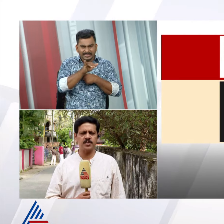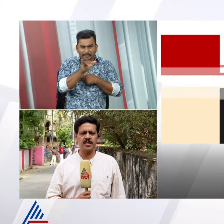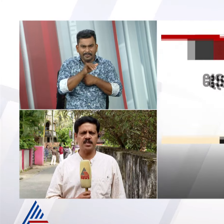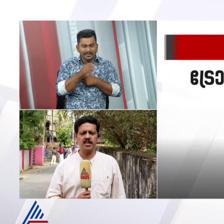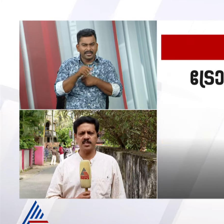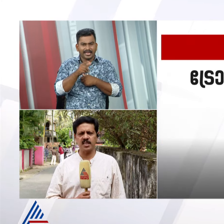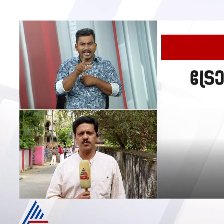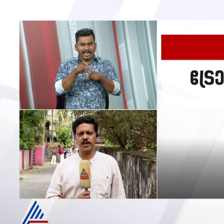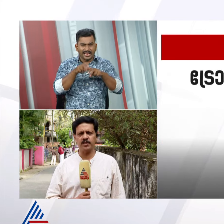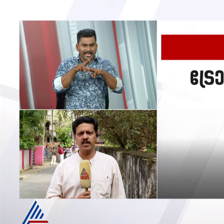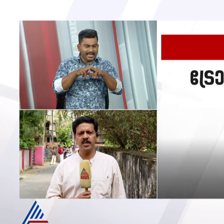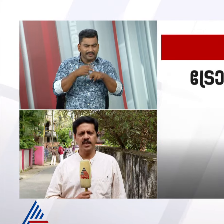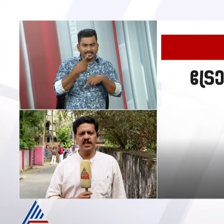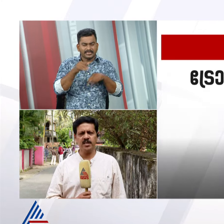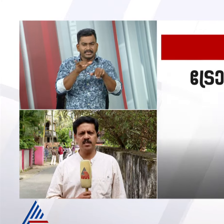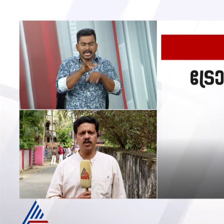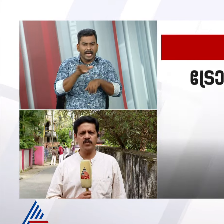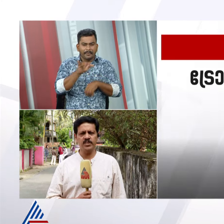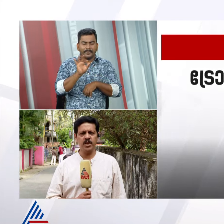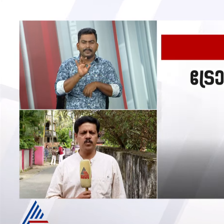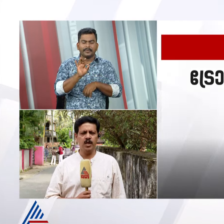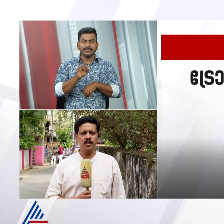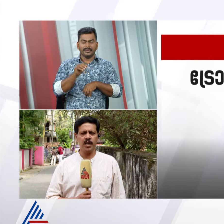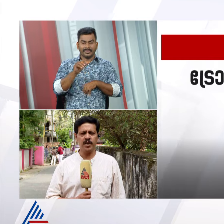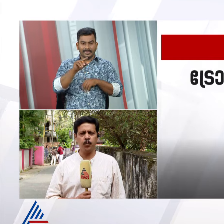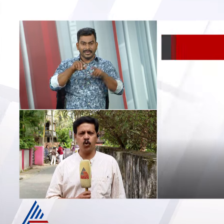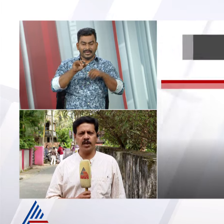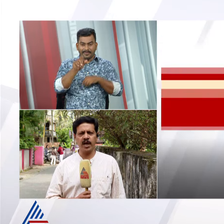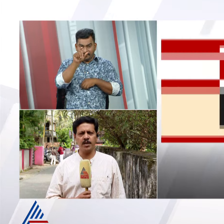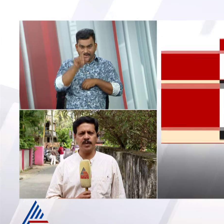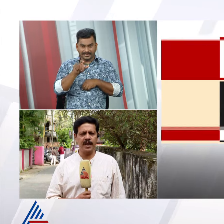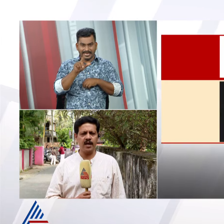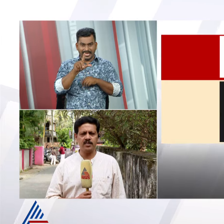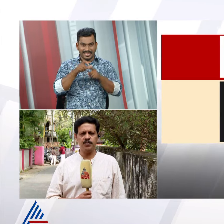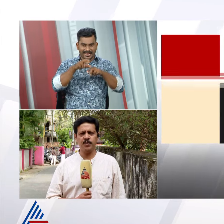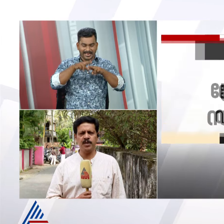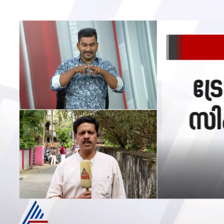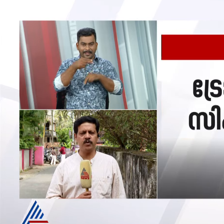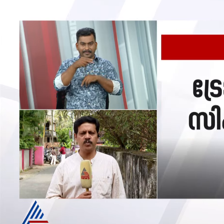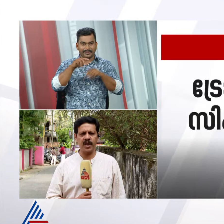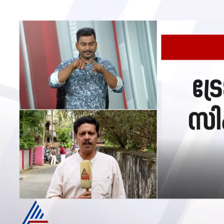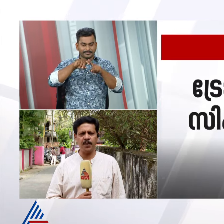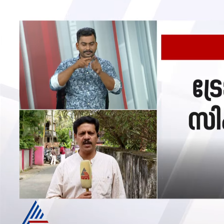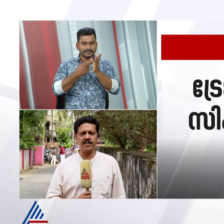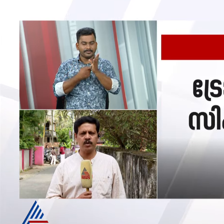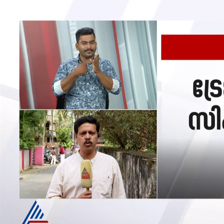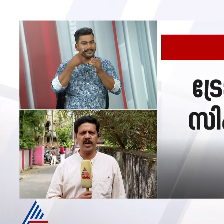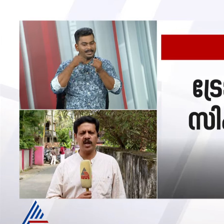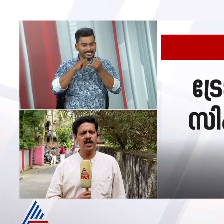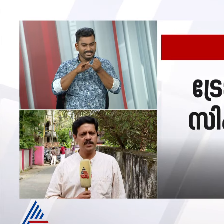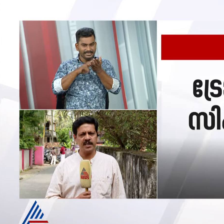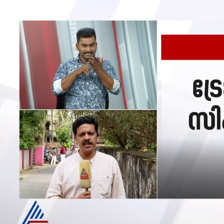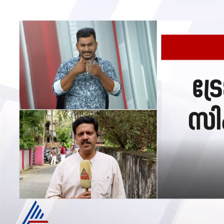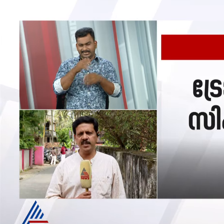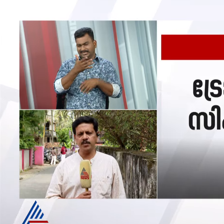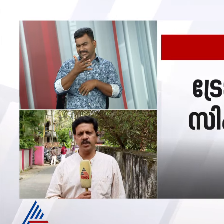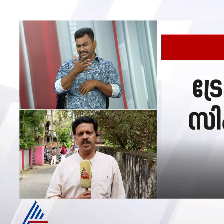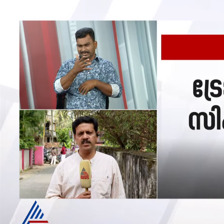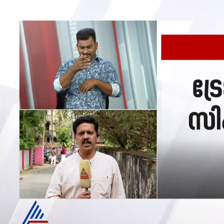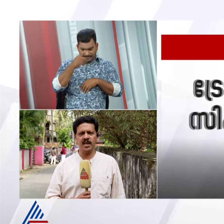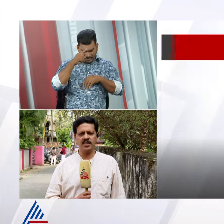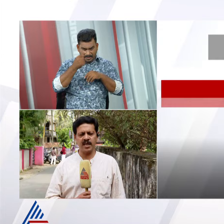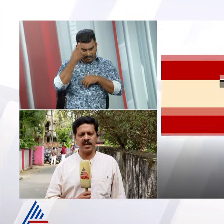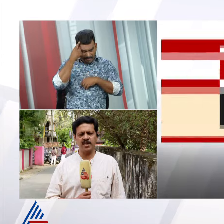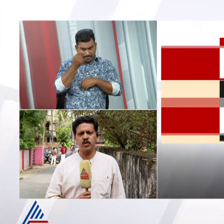കൃഷ്ണദാസ് സംസാരിക്കുന്നത്. കൃഷ്ണദാസ് പറയുന്നത് ഇത്തരത്തിലൊരു വിഷയത്തിലേക്ക് പോകേണ്ട കാര്യമില്ല സി പി എമ്മിന്, അത് വെറും ട്രാപ്പാണ് എന്നാണ്. ഒരു വേള സരിൻ